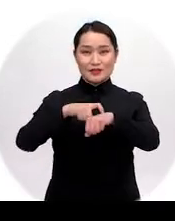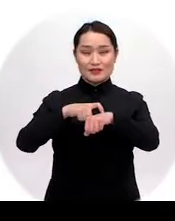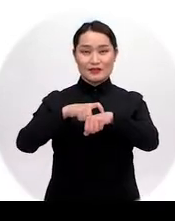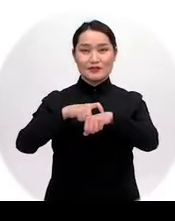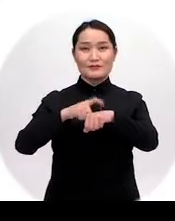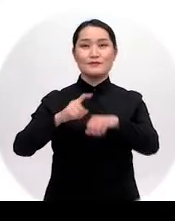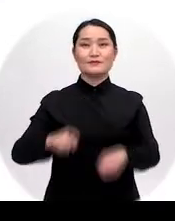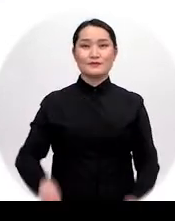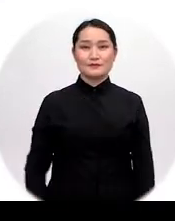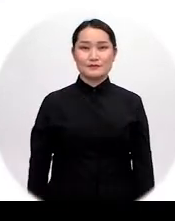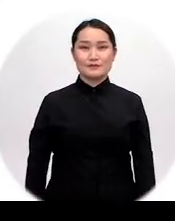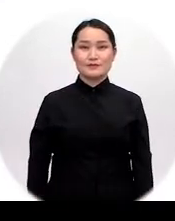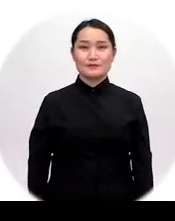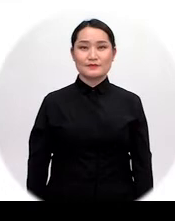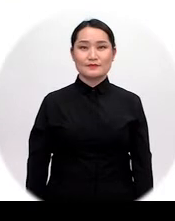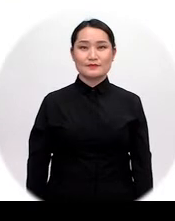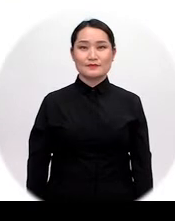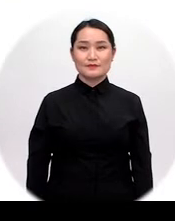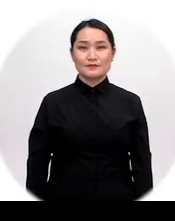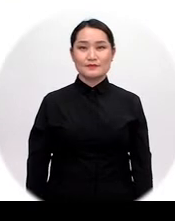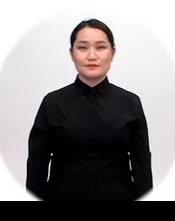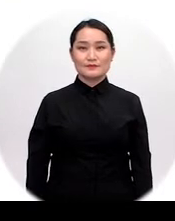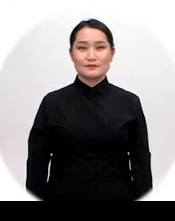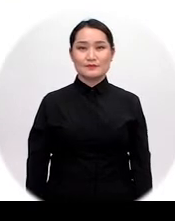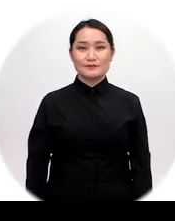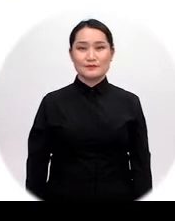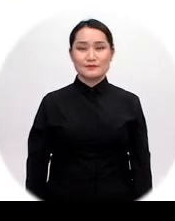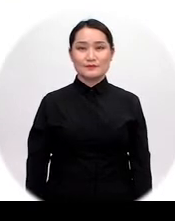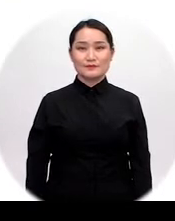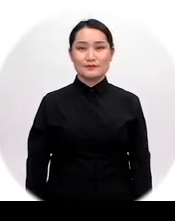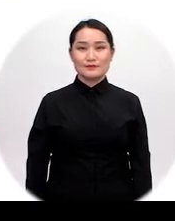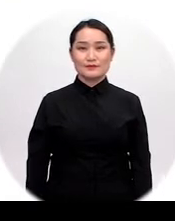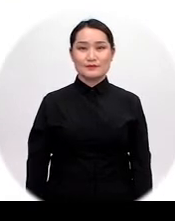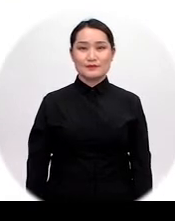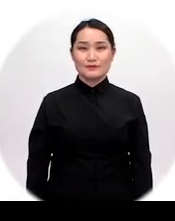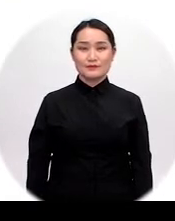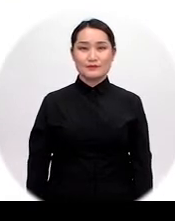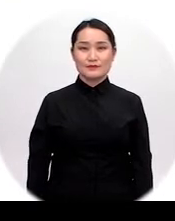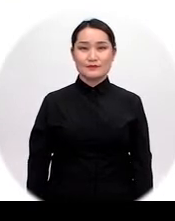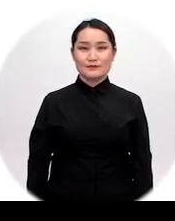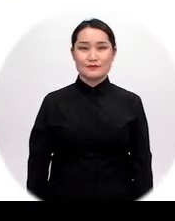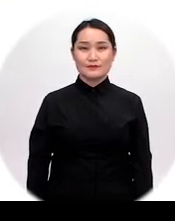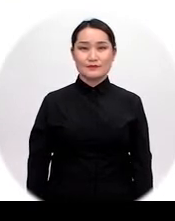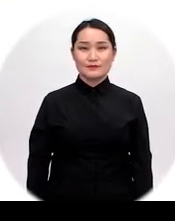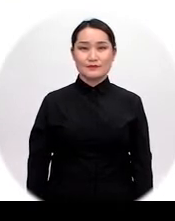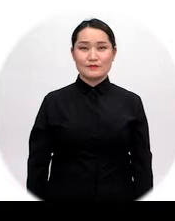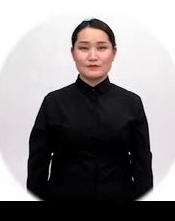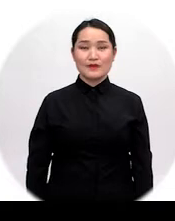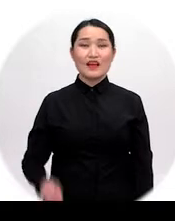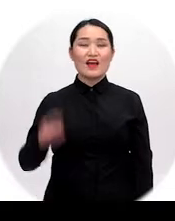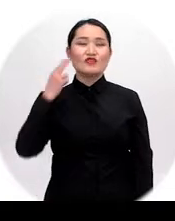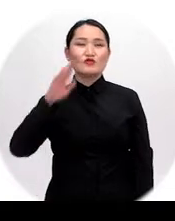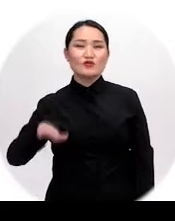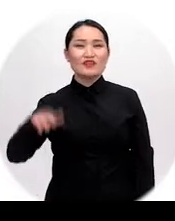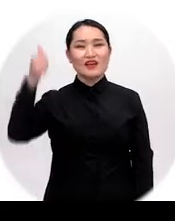дээр заасан учраас 4 цаг гэж хэлж байна. За яг энэ үед ануужин маань дүүтэйгээ